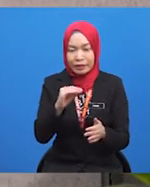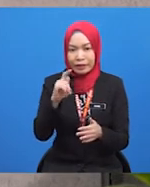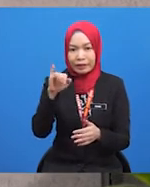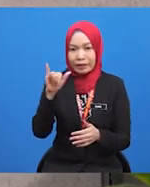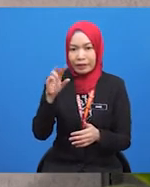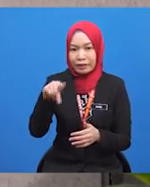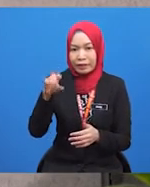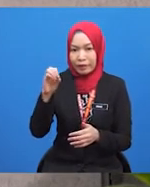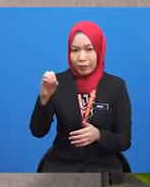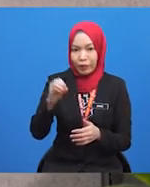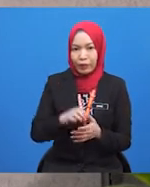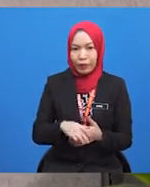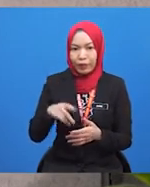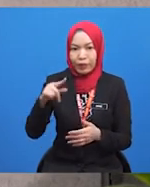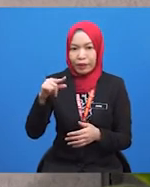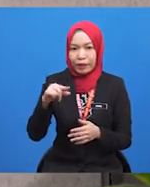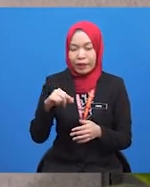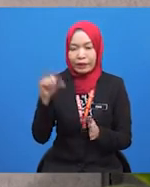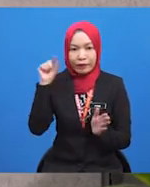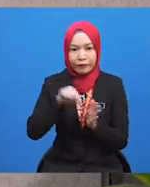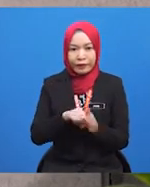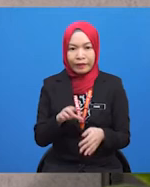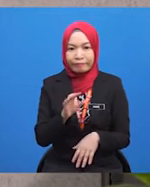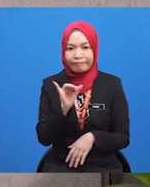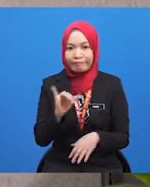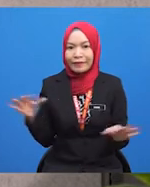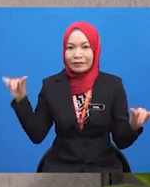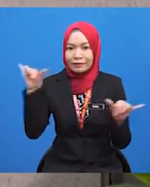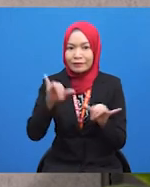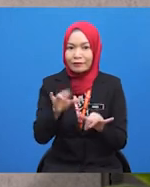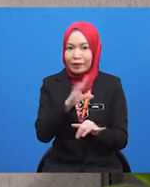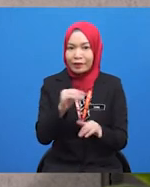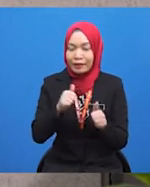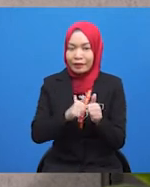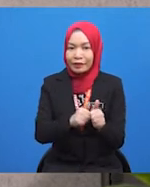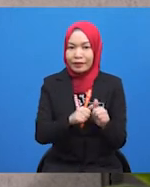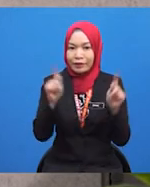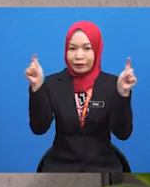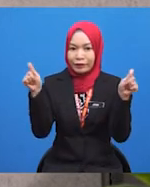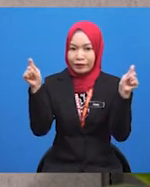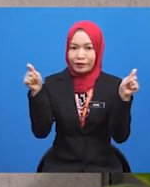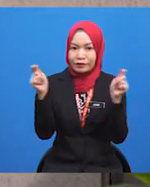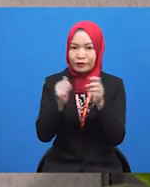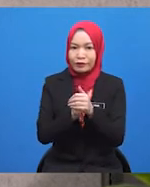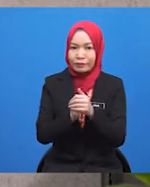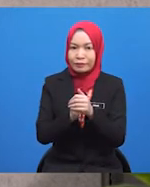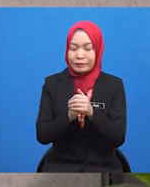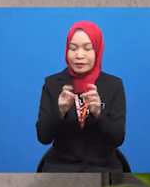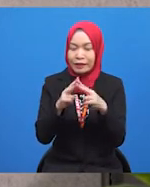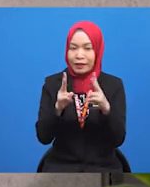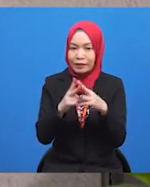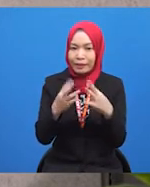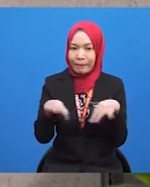Pemilihan imej dan tipografi yang bersesuaian dan menepati konsep tema adalah amat penting